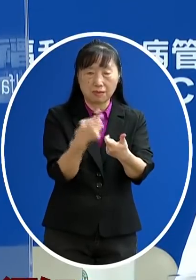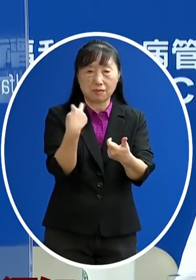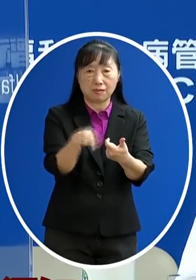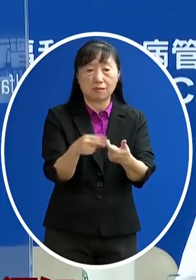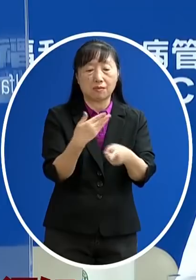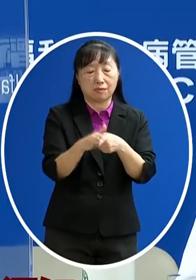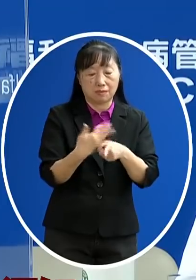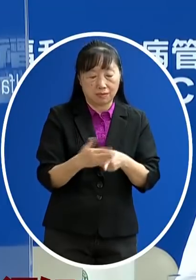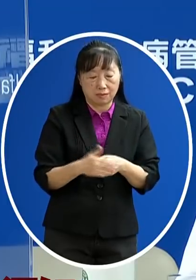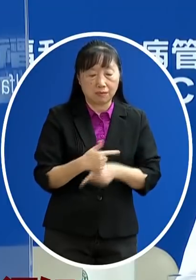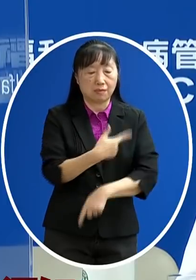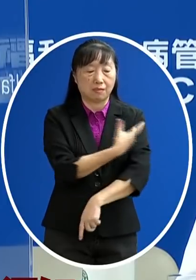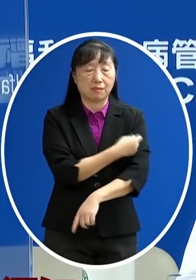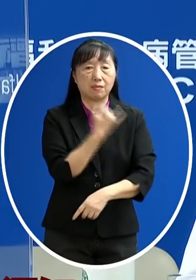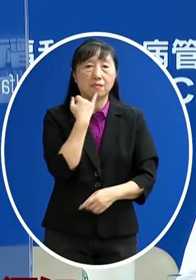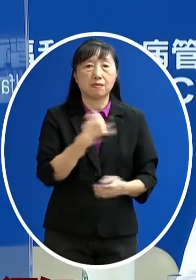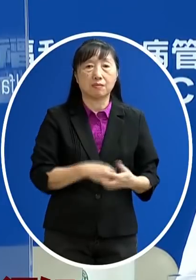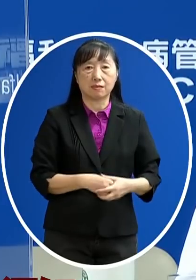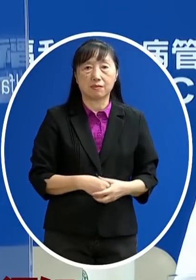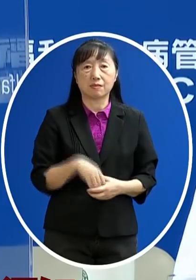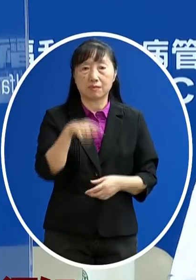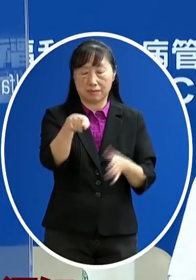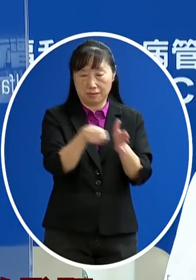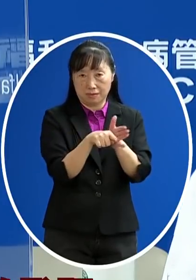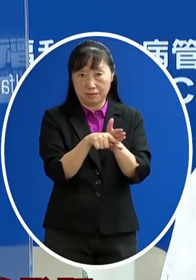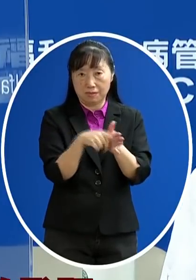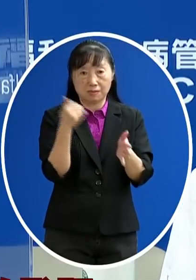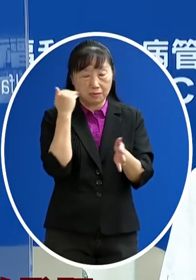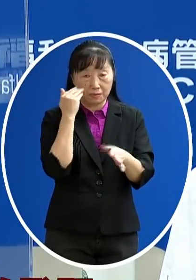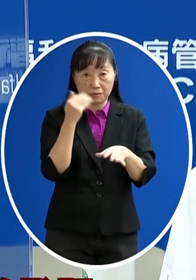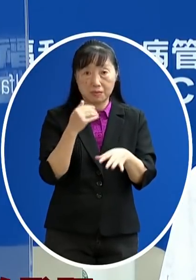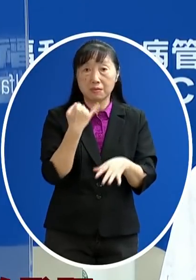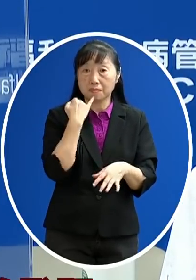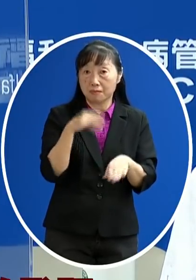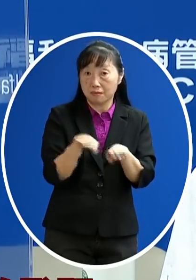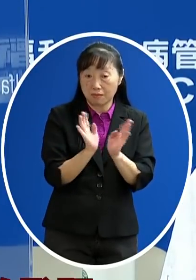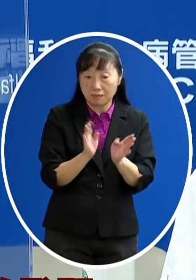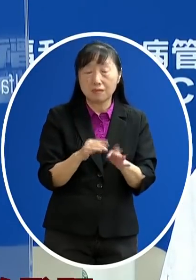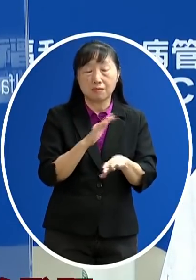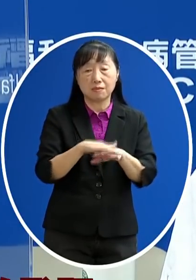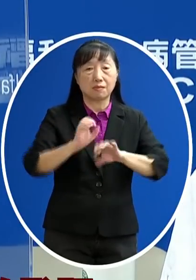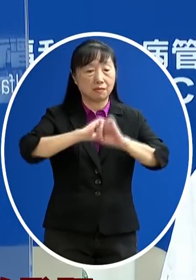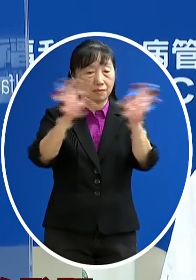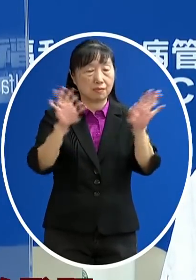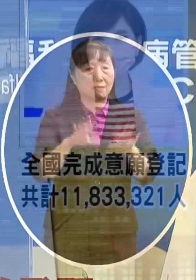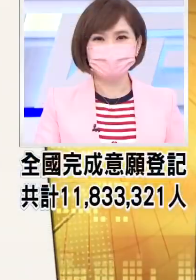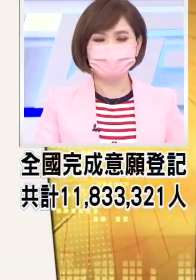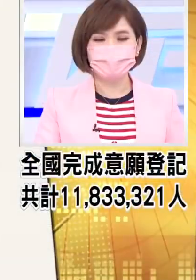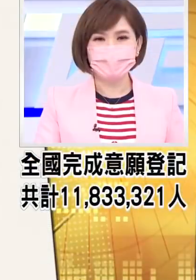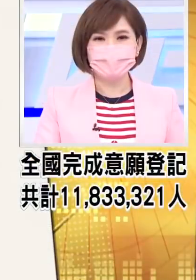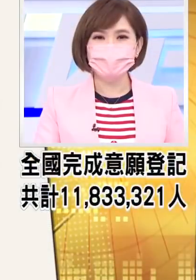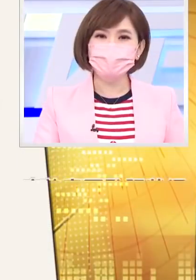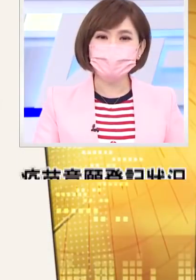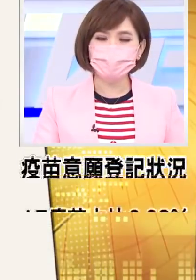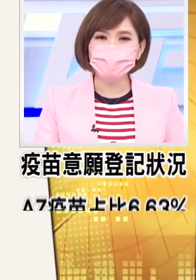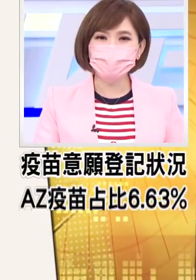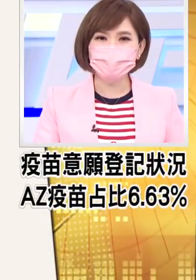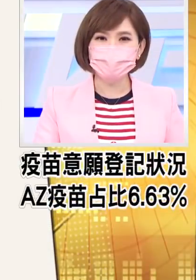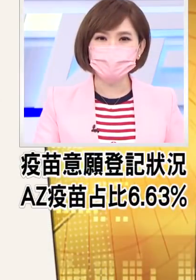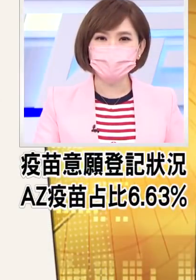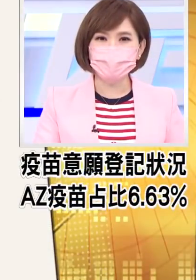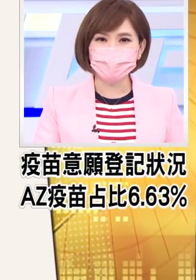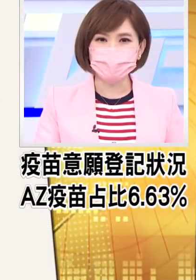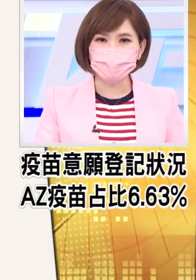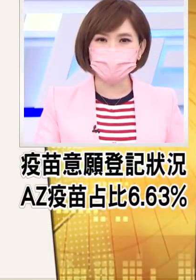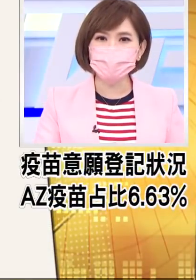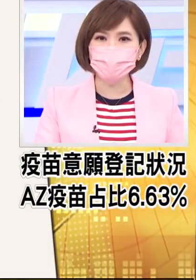出的时候，当然也会先跟大家来通知，那什么时候可以来做预约登记。 继续带您关